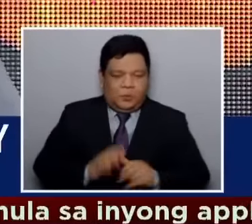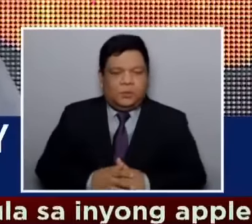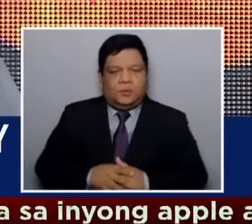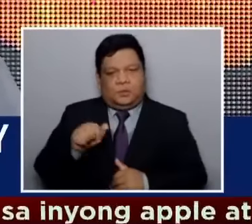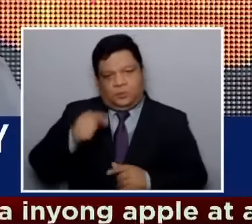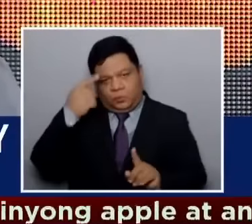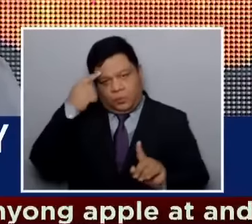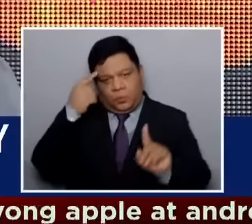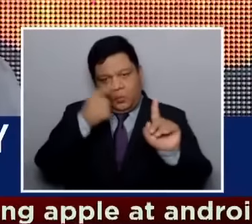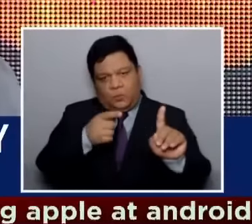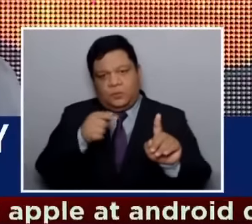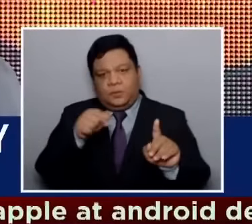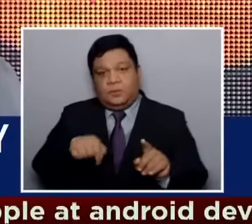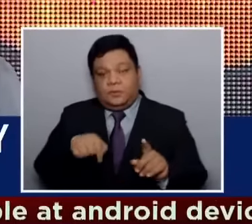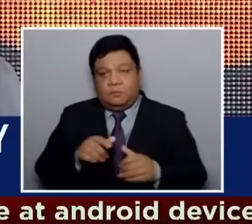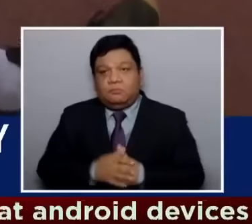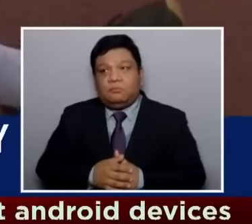gagawin din natin yung